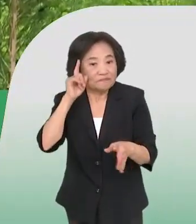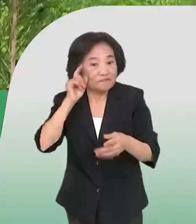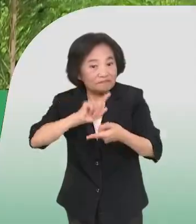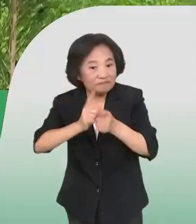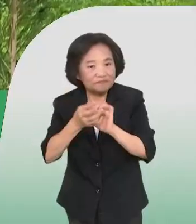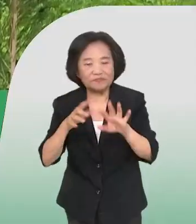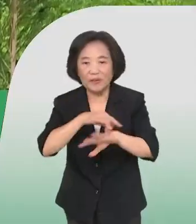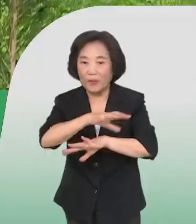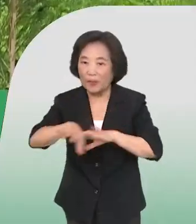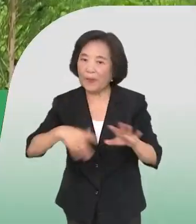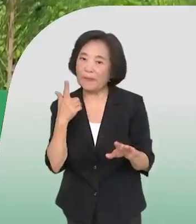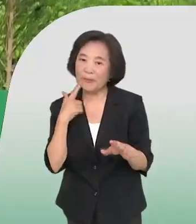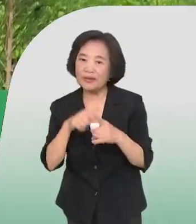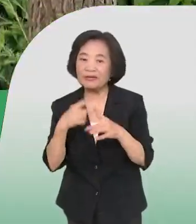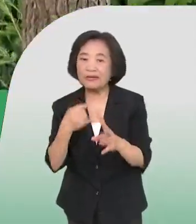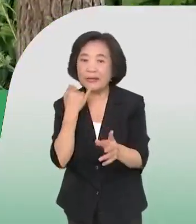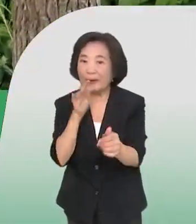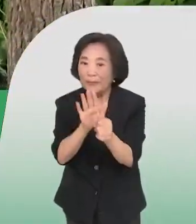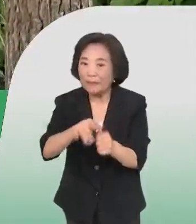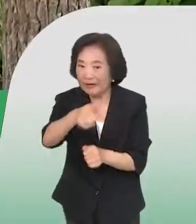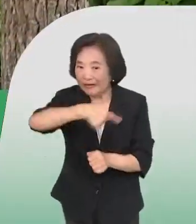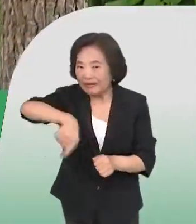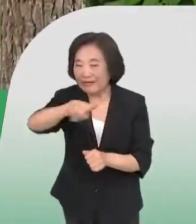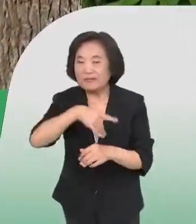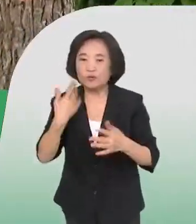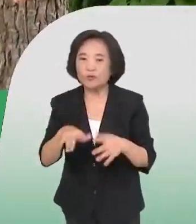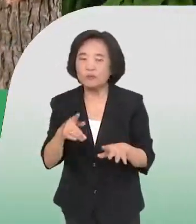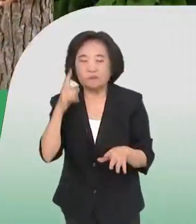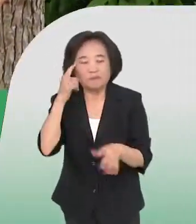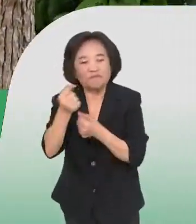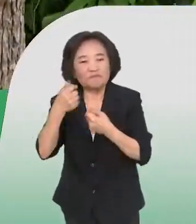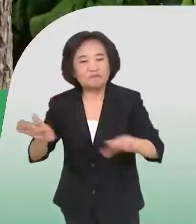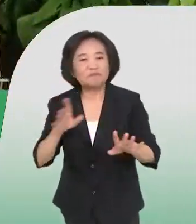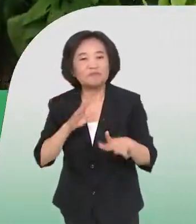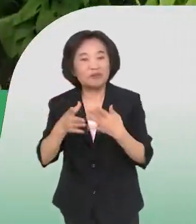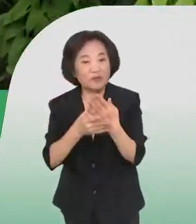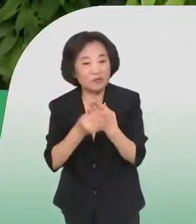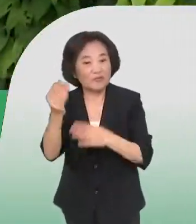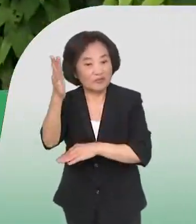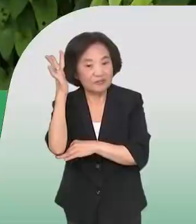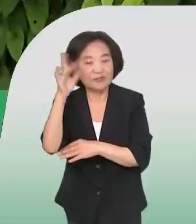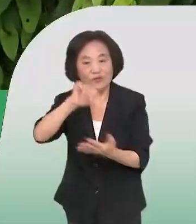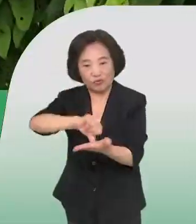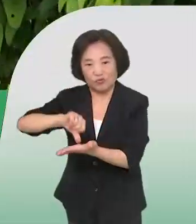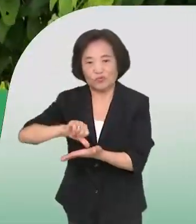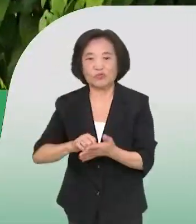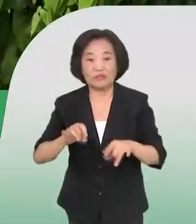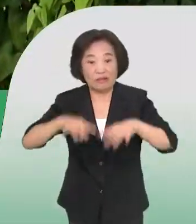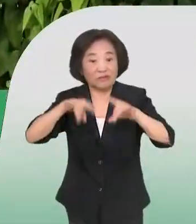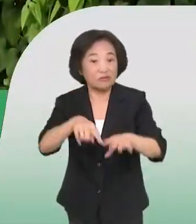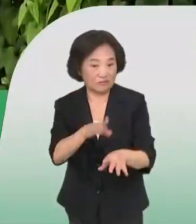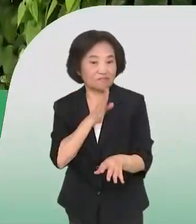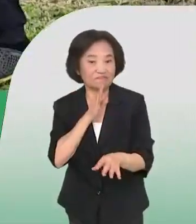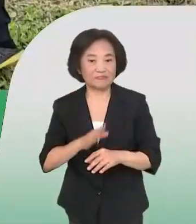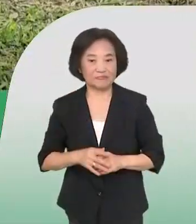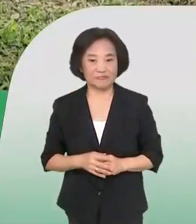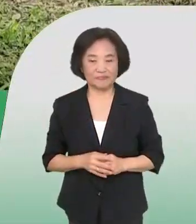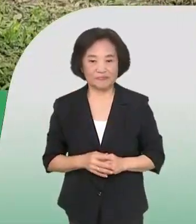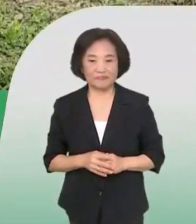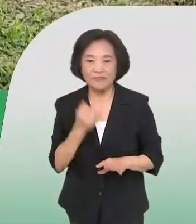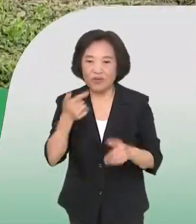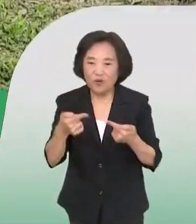环境韩国走在老泡泡溜的平均太少，人民站就民间团体出发现的中泡住擦鼠和